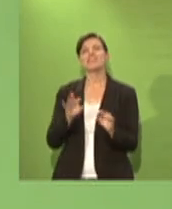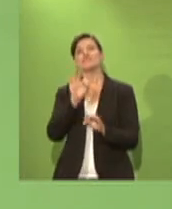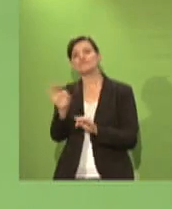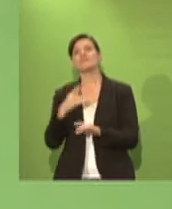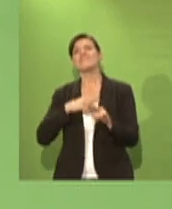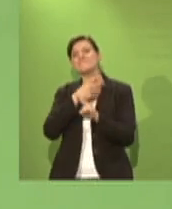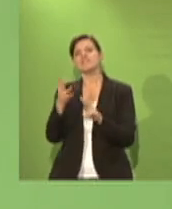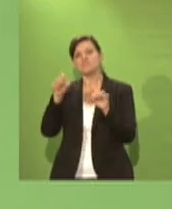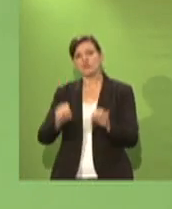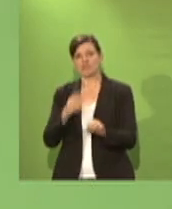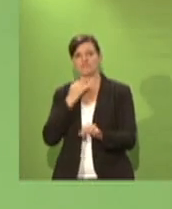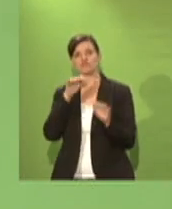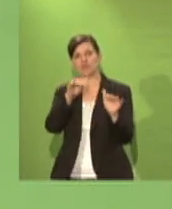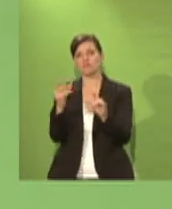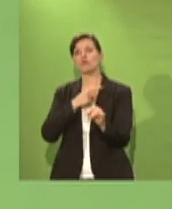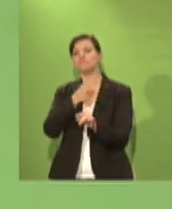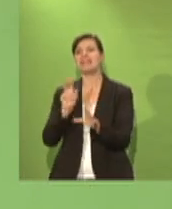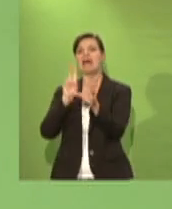zu vergrößern.